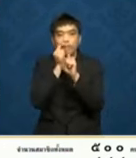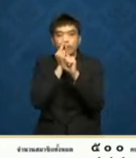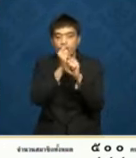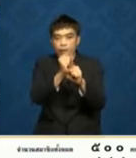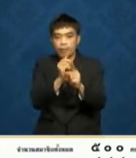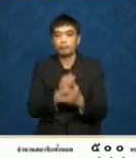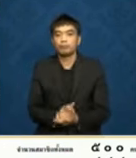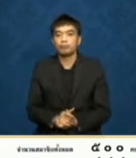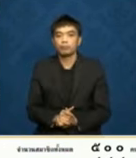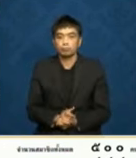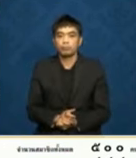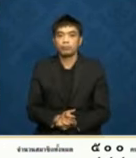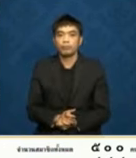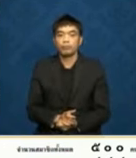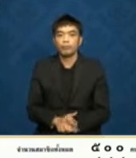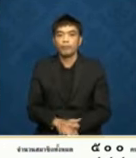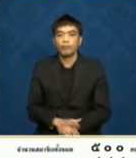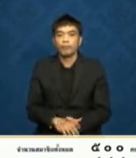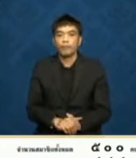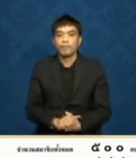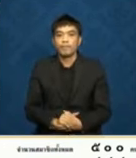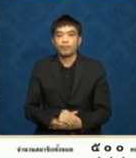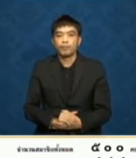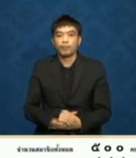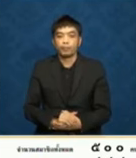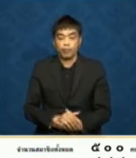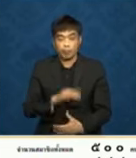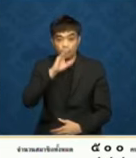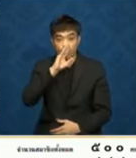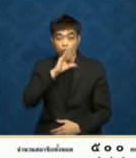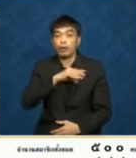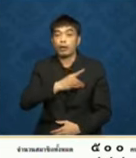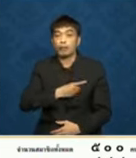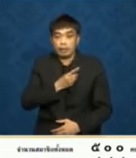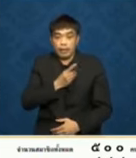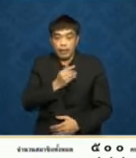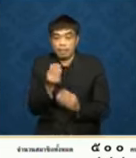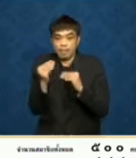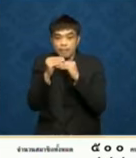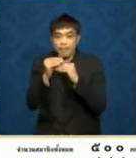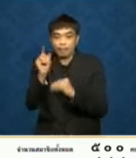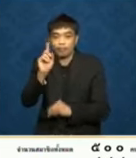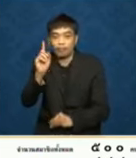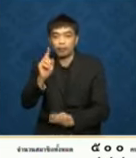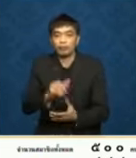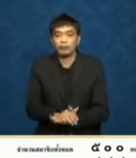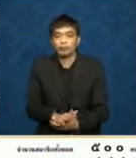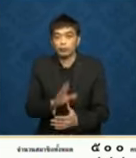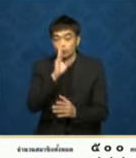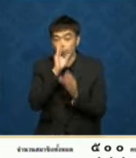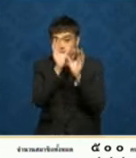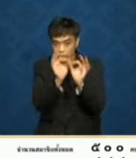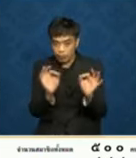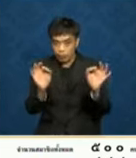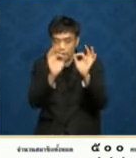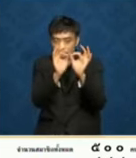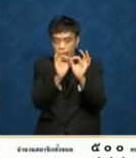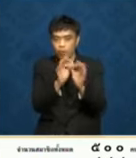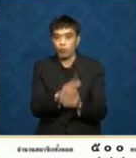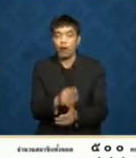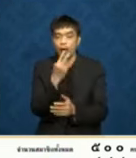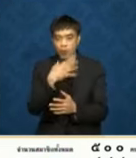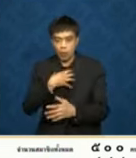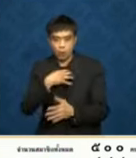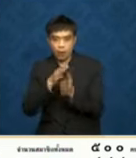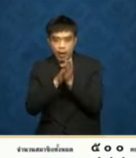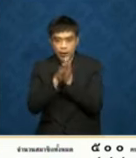องัพทายแนนี้ได้เห็นตรงกัน แต่จะดีใจกานั้นครับถ้ไเหว่คสำคัญแบบนี้เห็นวานี่คือสิ่แนวทางทพเราจะเดิน